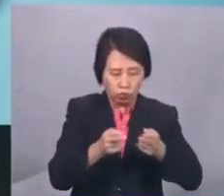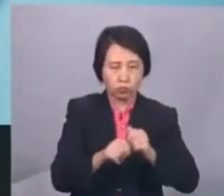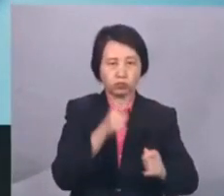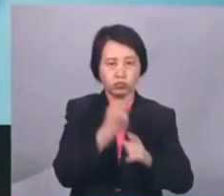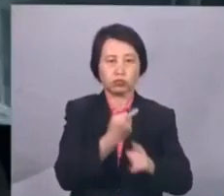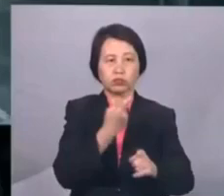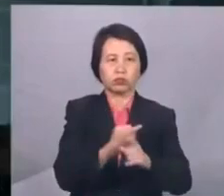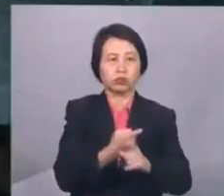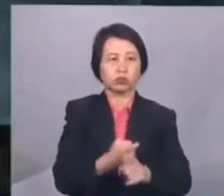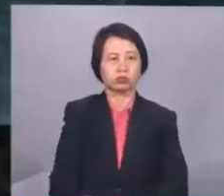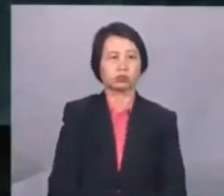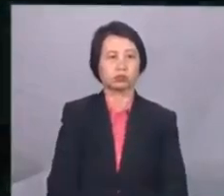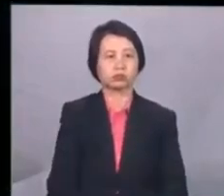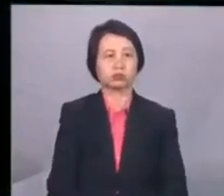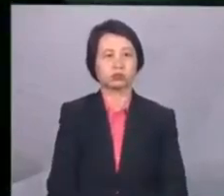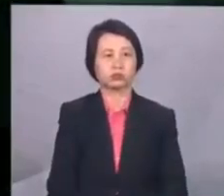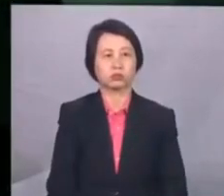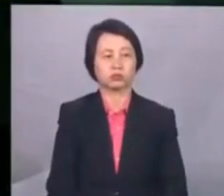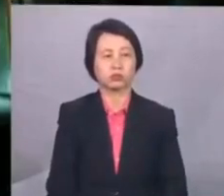sebaik-baiknya